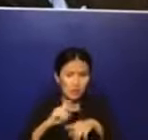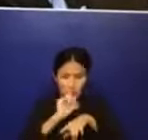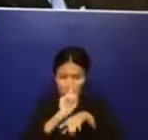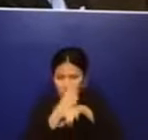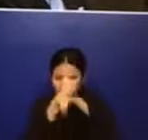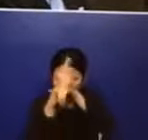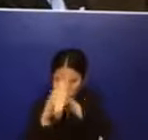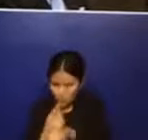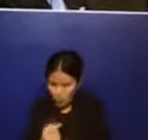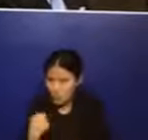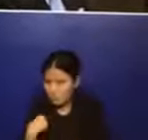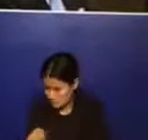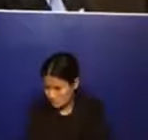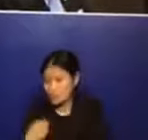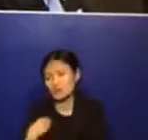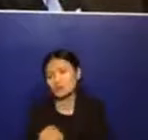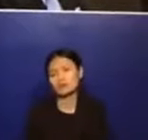ค่ะ